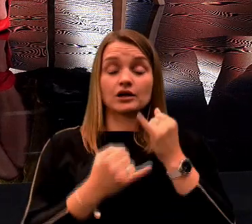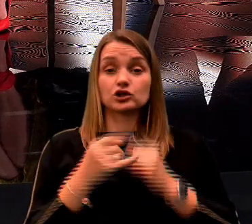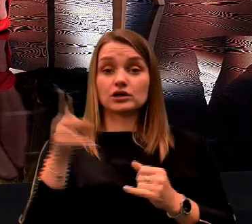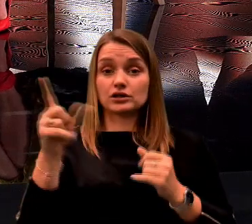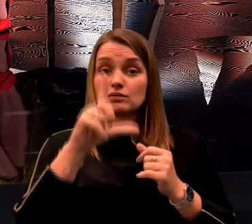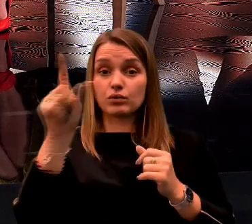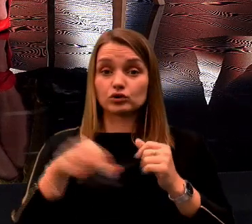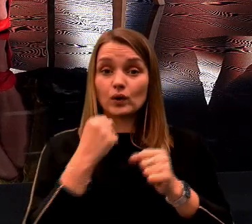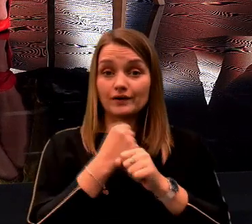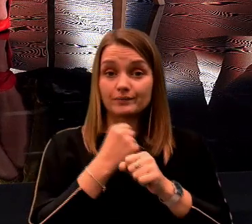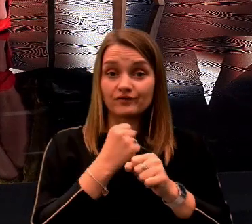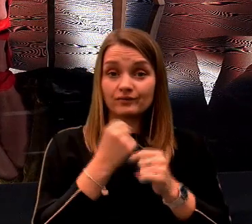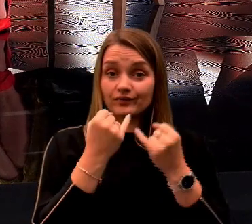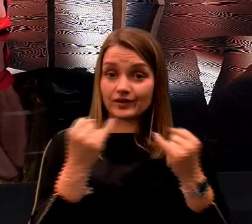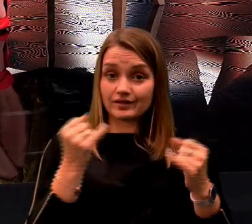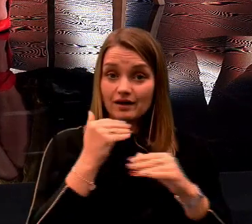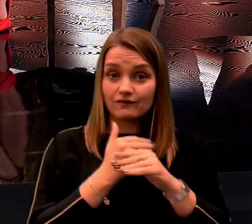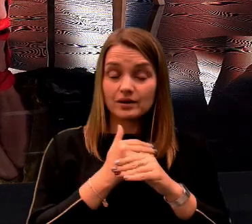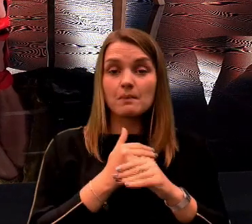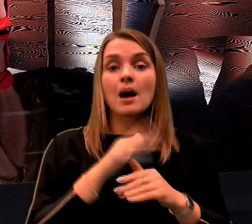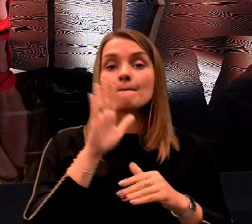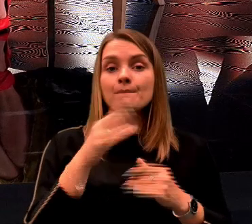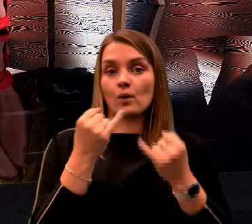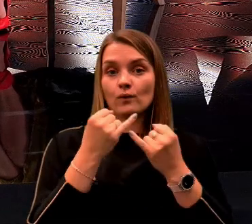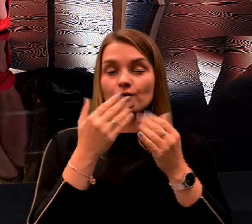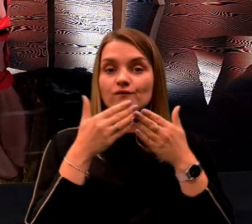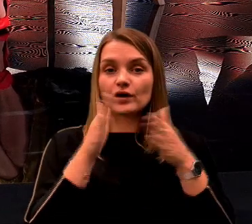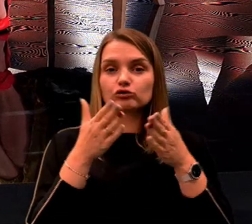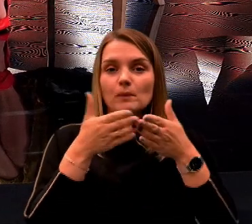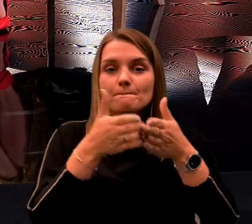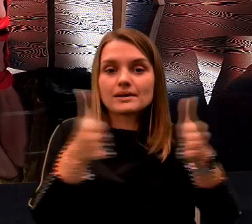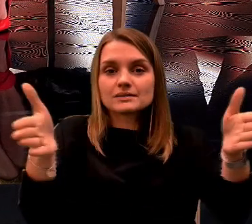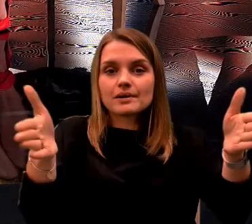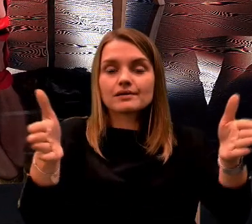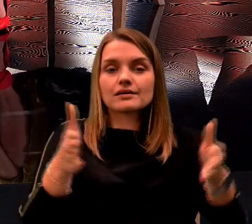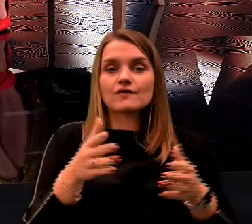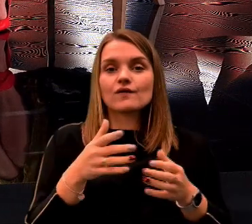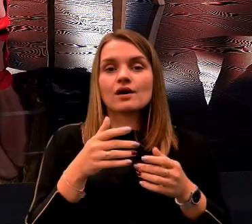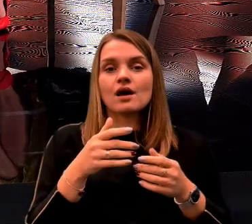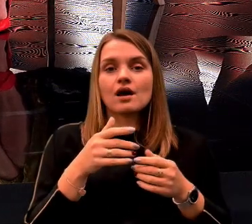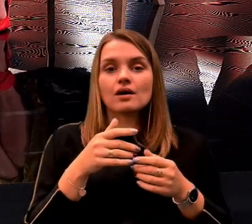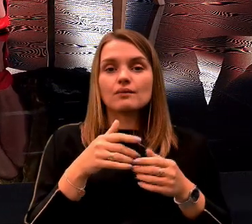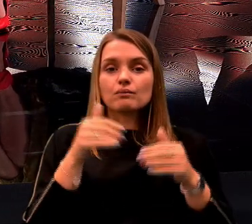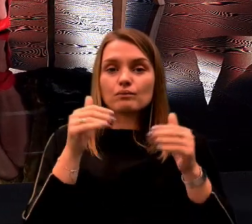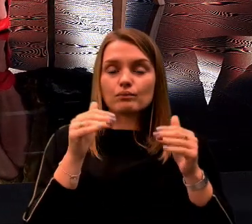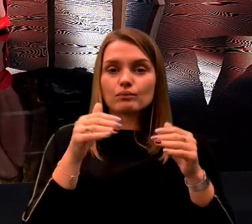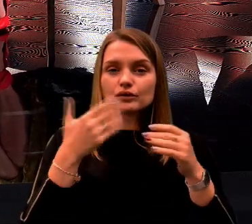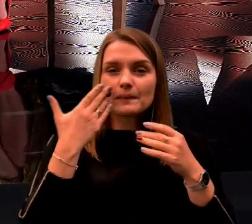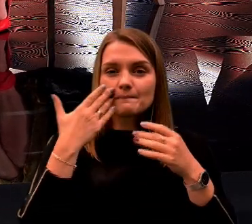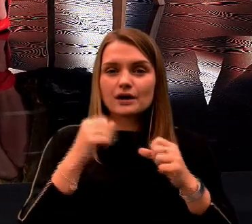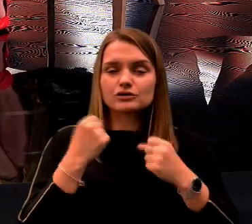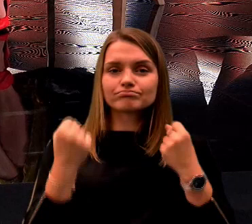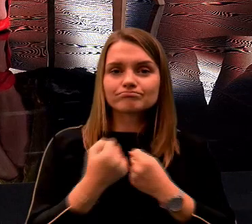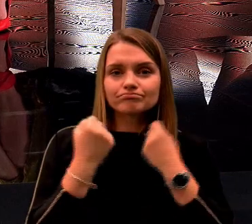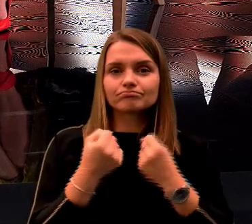innej firmy, no to miałbyś większe perspektywy, zaczynasz z innego jakby poziomu, nie? Możesz bardziej się sprzedać,